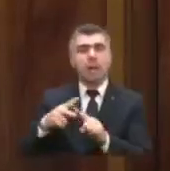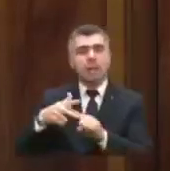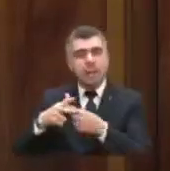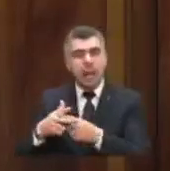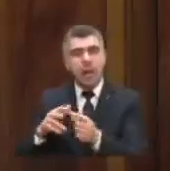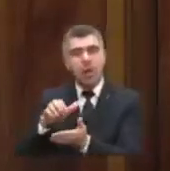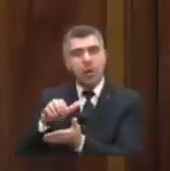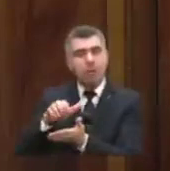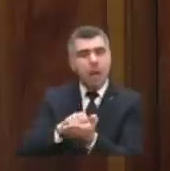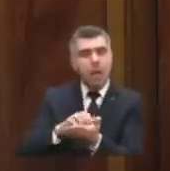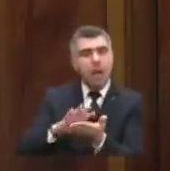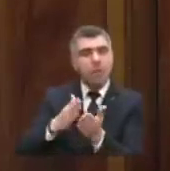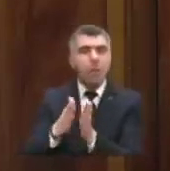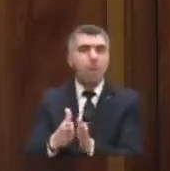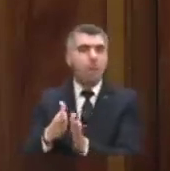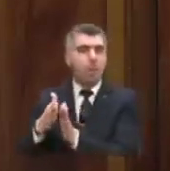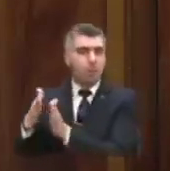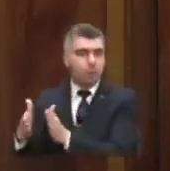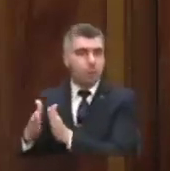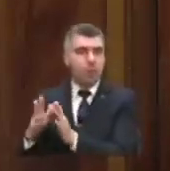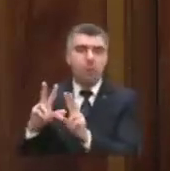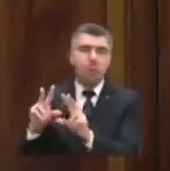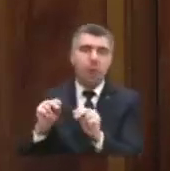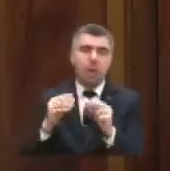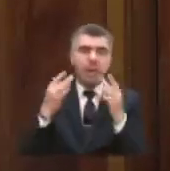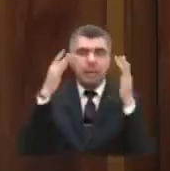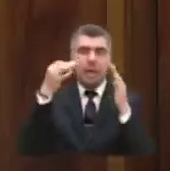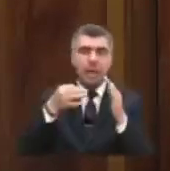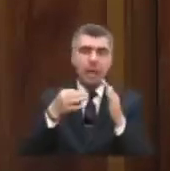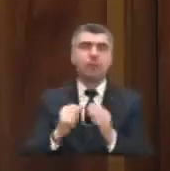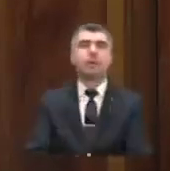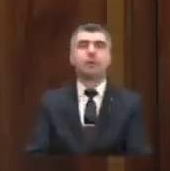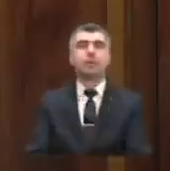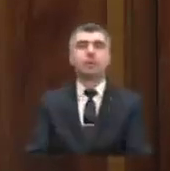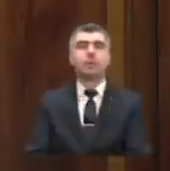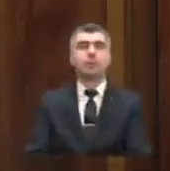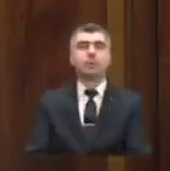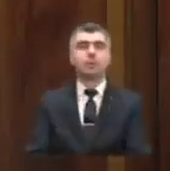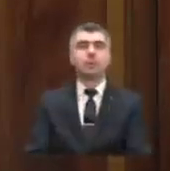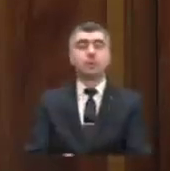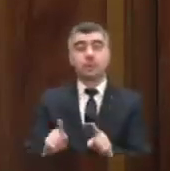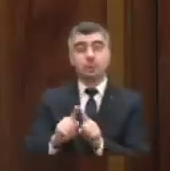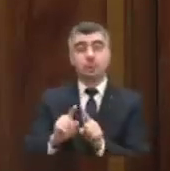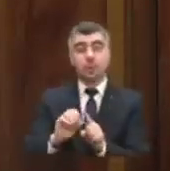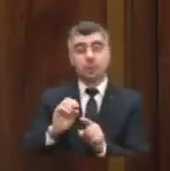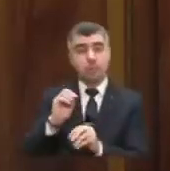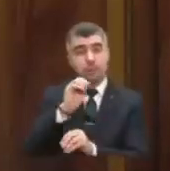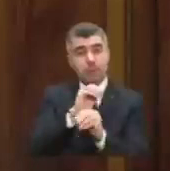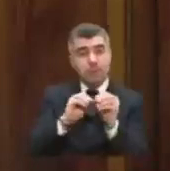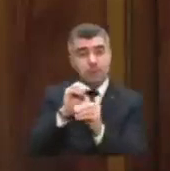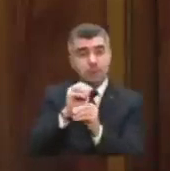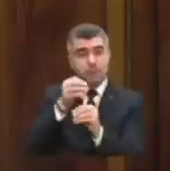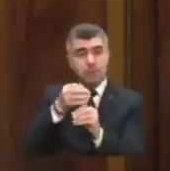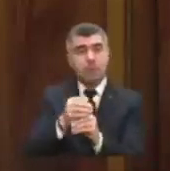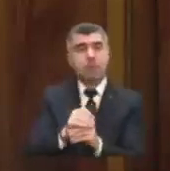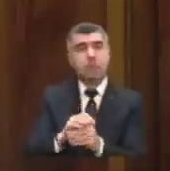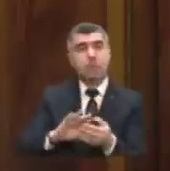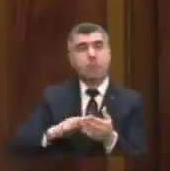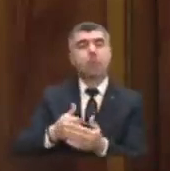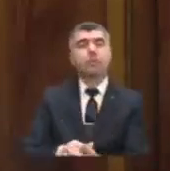والفلاحه وغيرها. وهذا الشيء اللي كيفسر التصور ديالنا منين وجدنا الهيكله، ملي وجدنا الهيكله